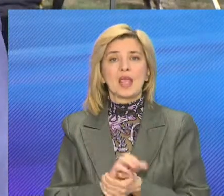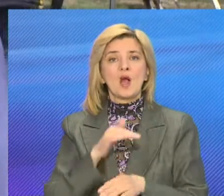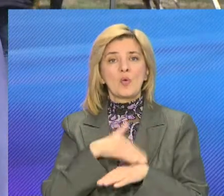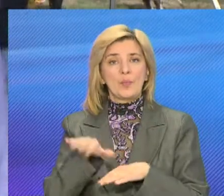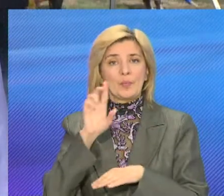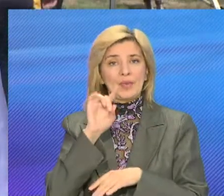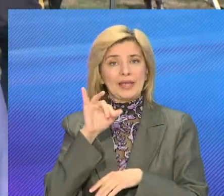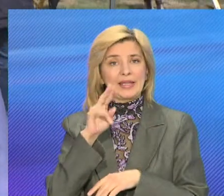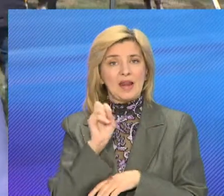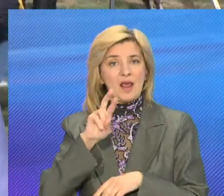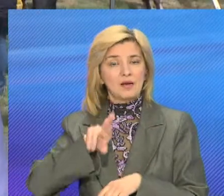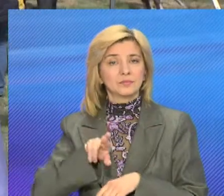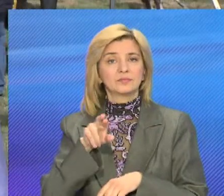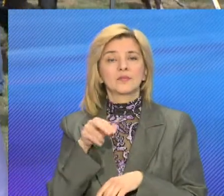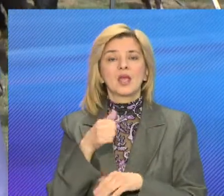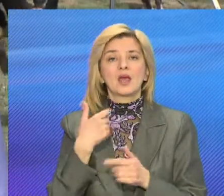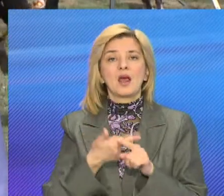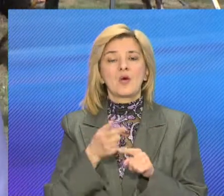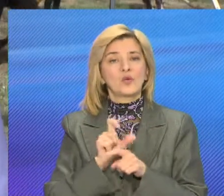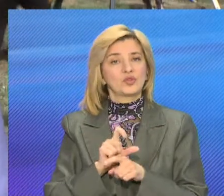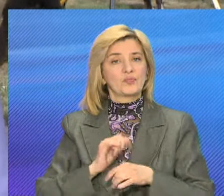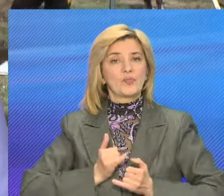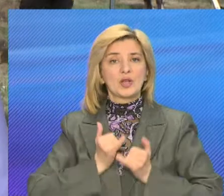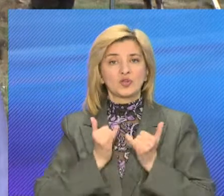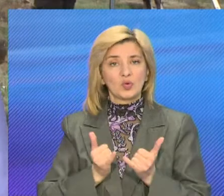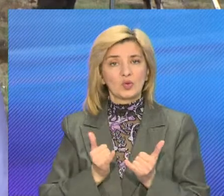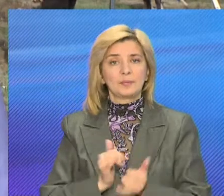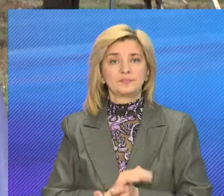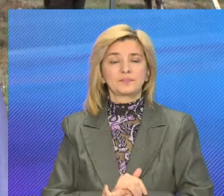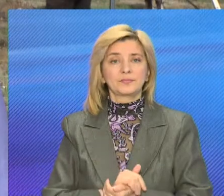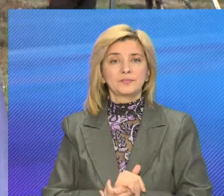Брикеле. И это очень почетно, потому что...